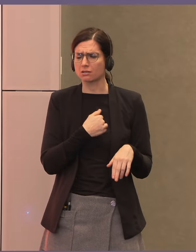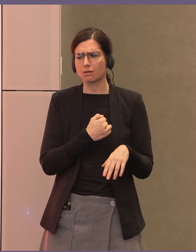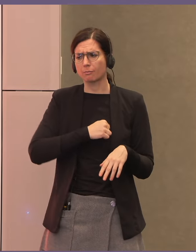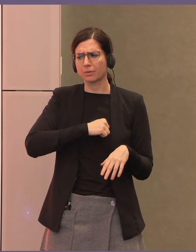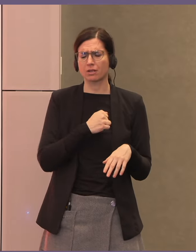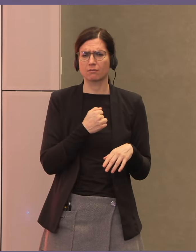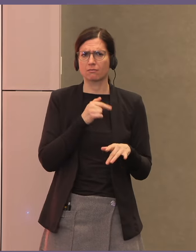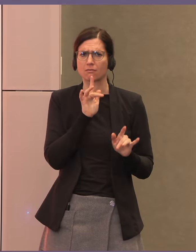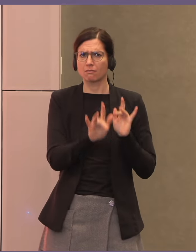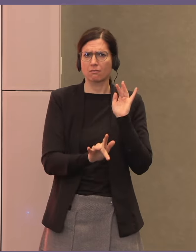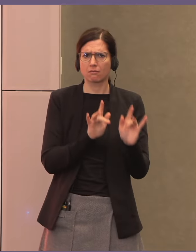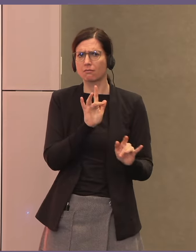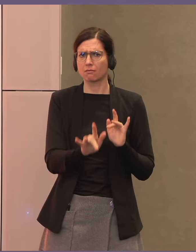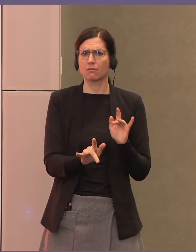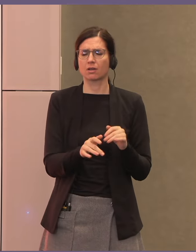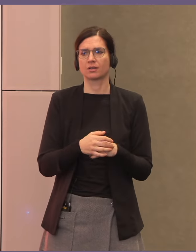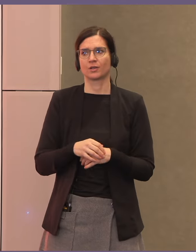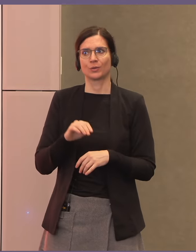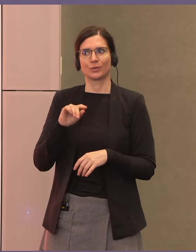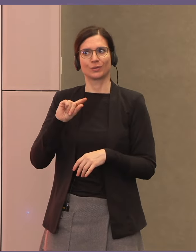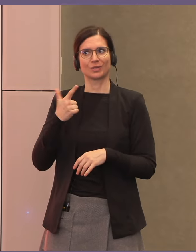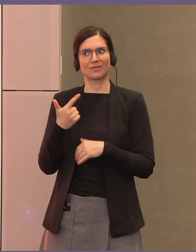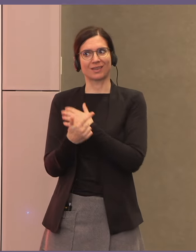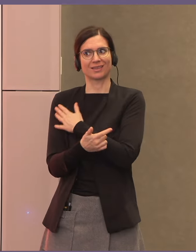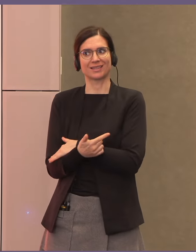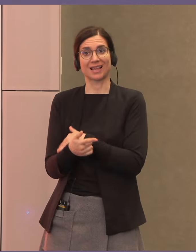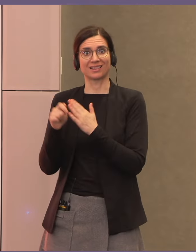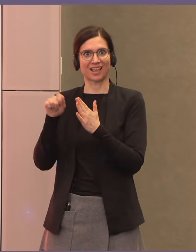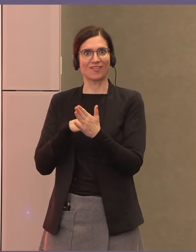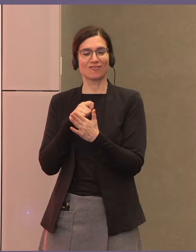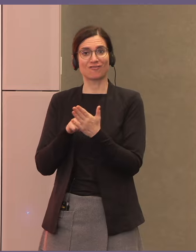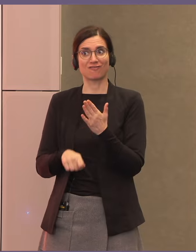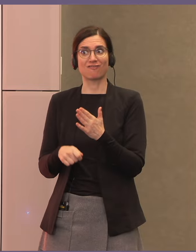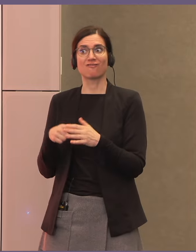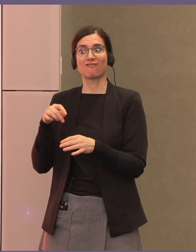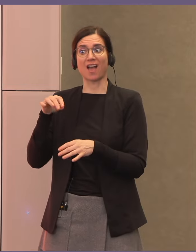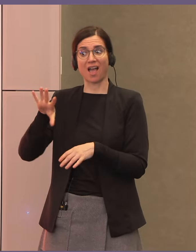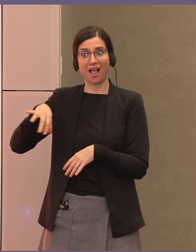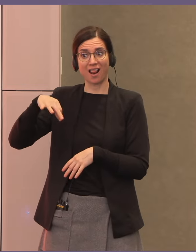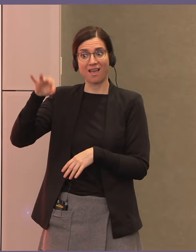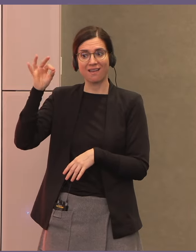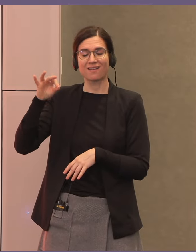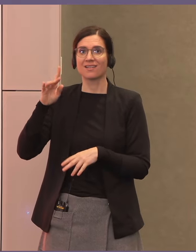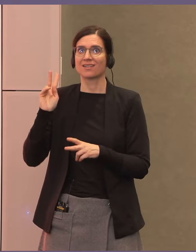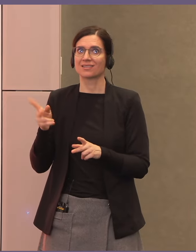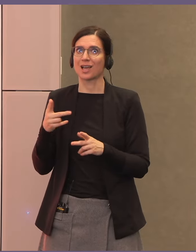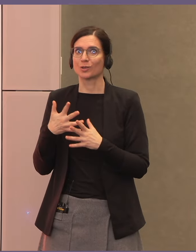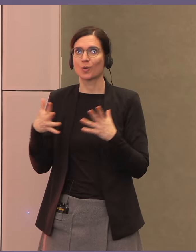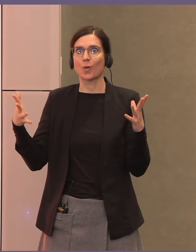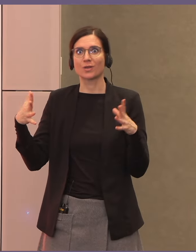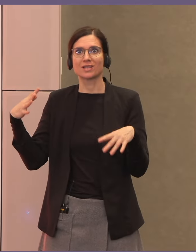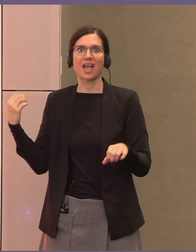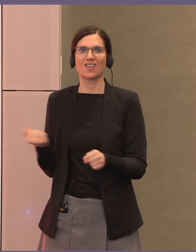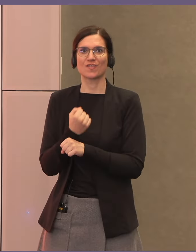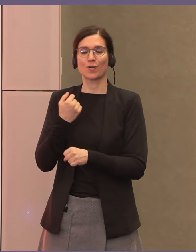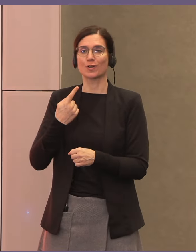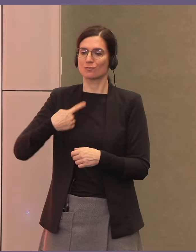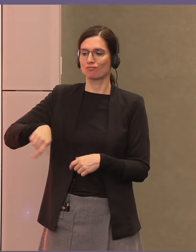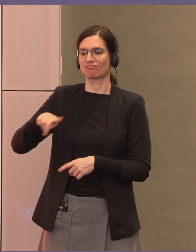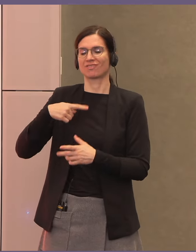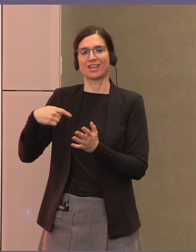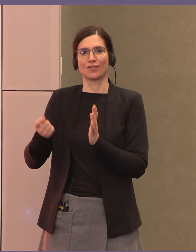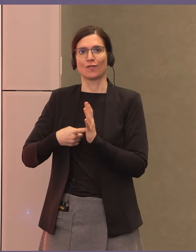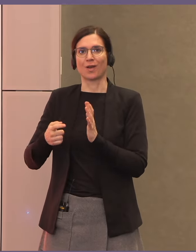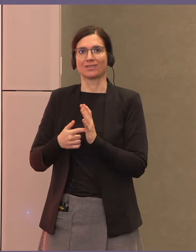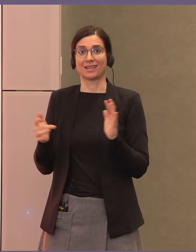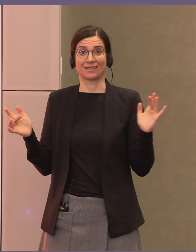und auf der anderen Seite mit all den Wahlen kann das eigentlich ein großartiges Ereignis werden wie wir unsere Forderungen